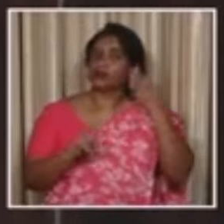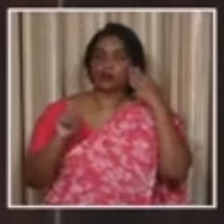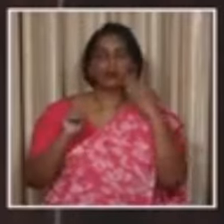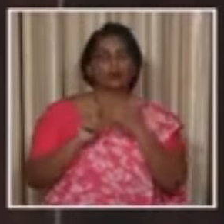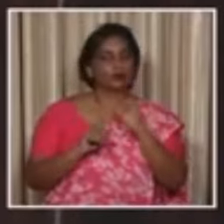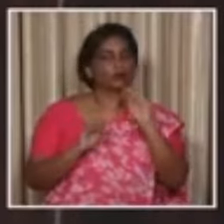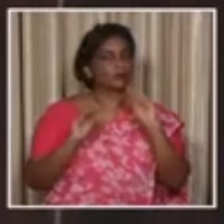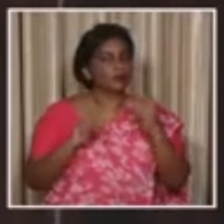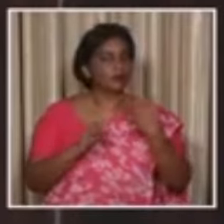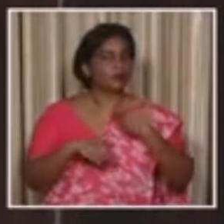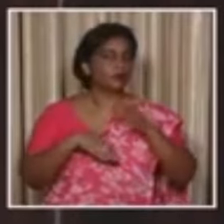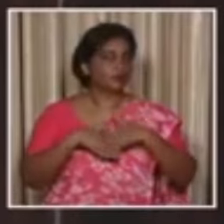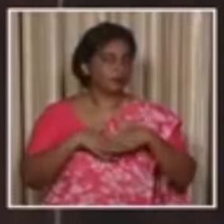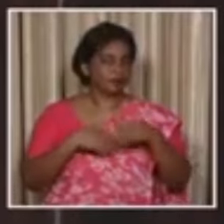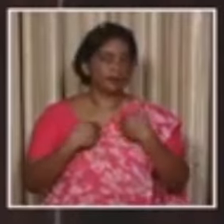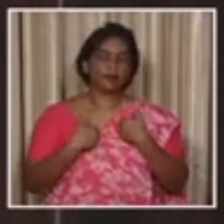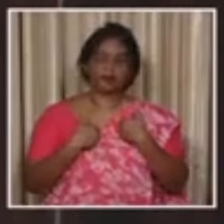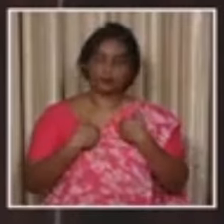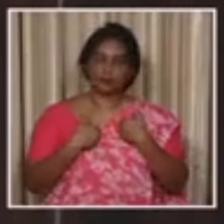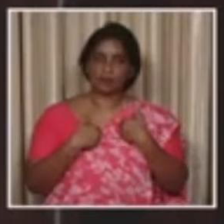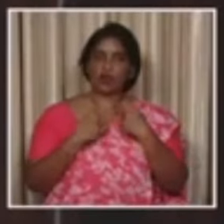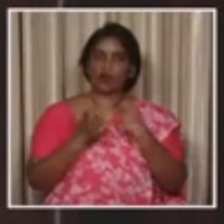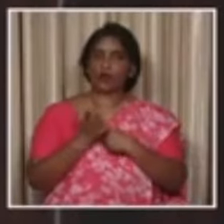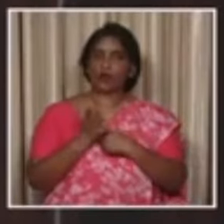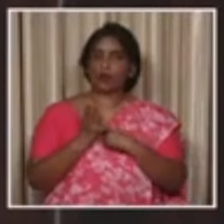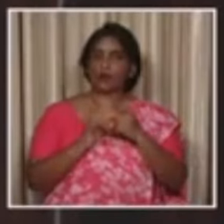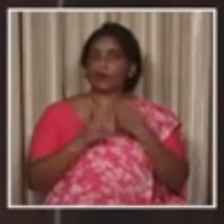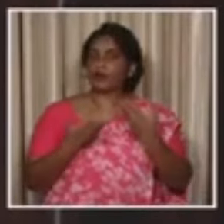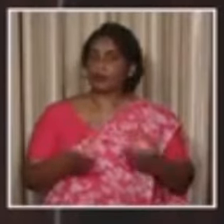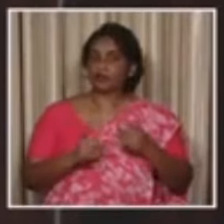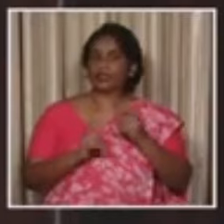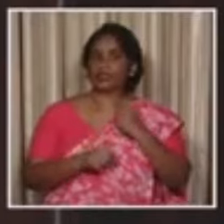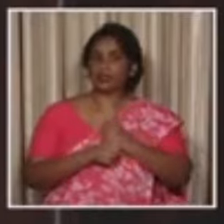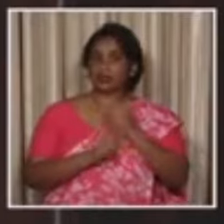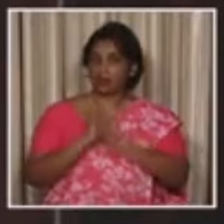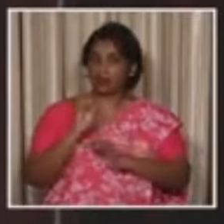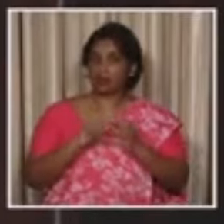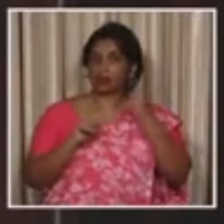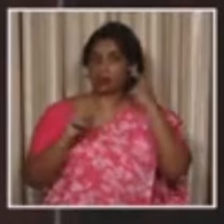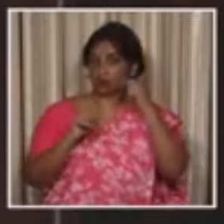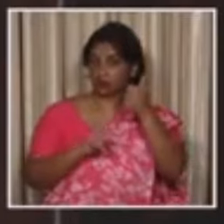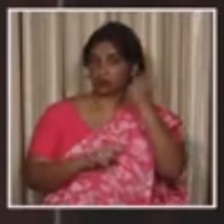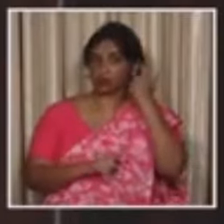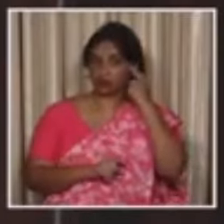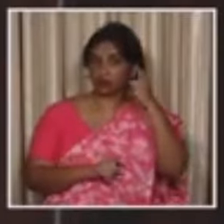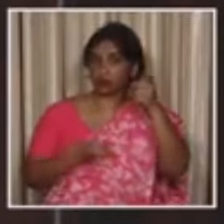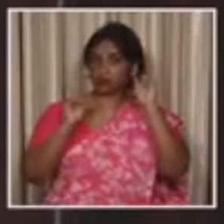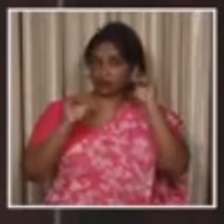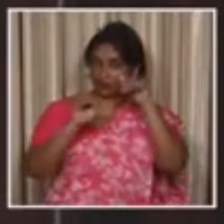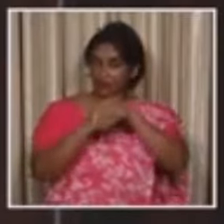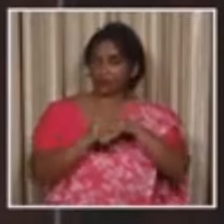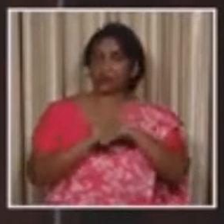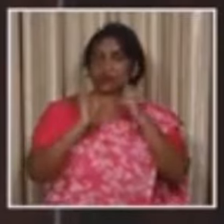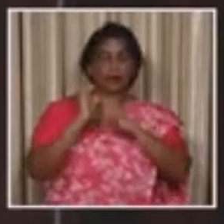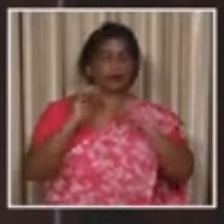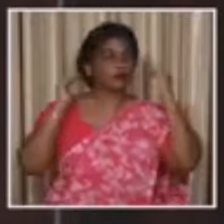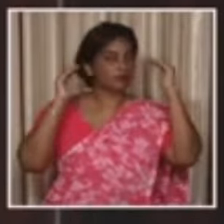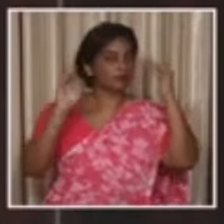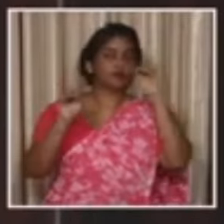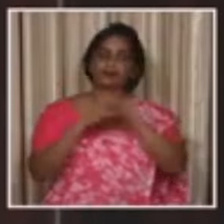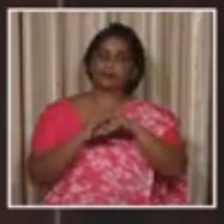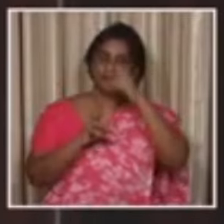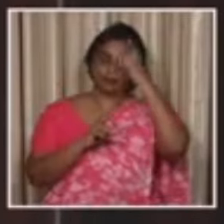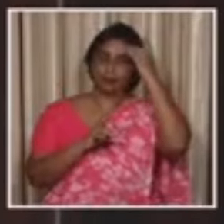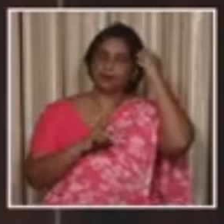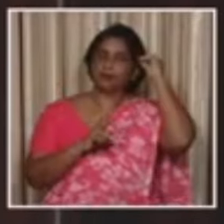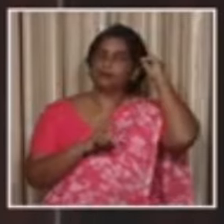සම්බන්ධව යම් අධ්‍යක්ෂින් ප්‍රමාණයක් තියෙනවා. රෝණ දිසානායක වර්තමාන රාජ්‍ය ඇමතිතුමා ඒ පිළිබඳව හොඳින් දන්නා ඔහුත් ක්‍රීඩකේ ජාතික මට්ටමට සම්බන්ධ වෙච්ච